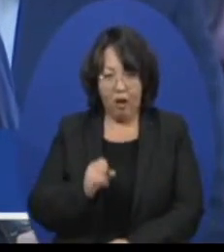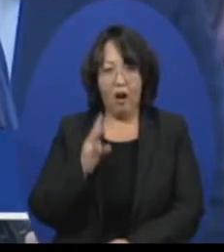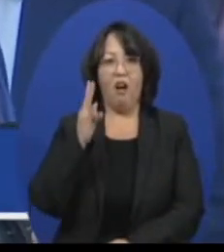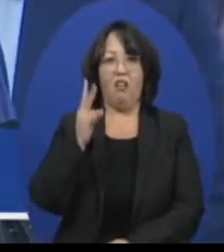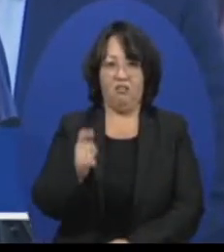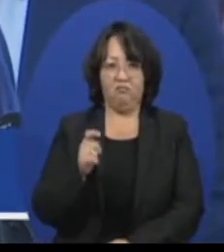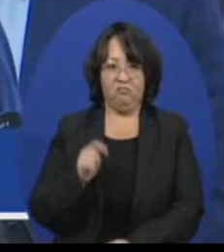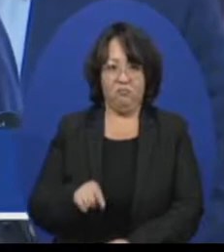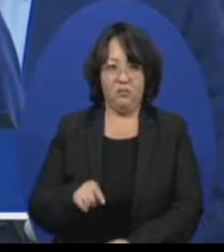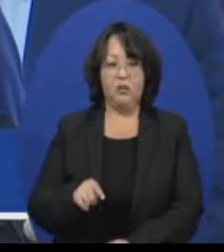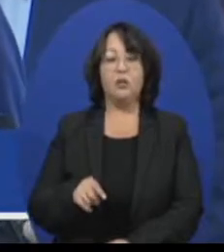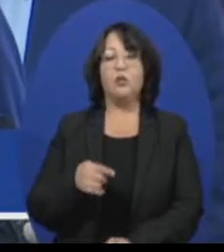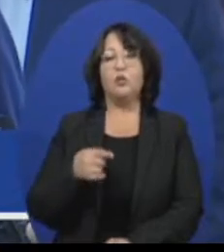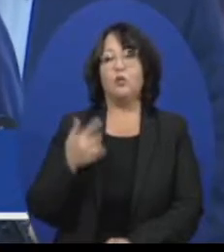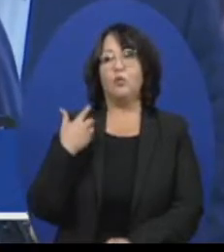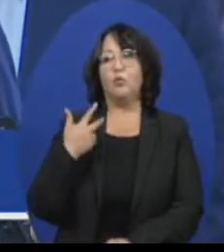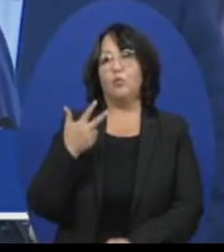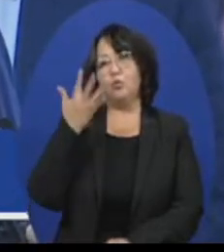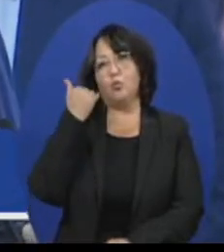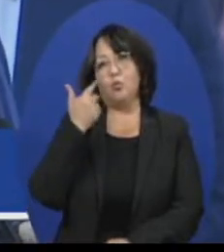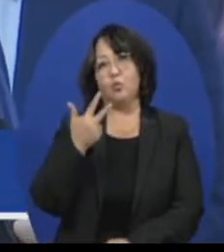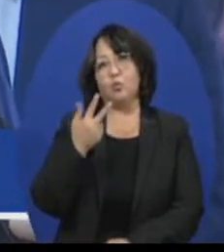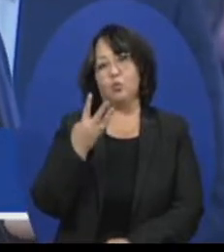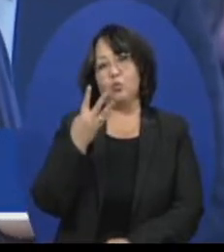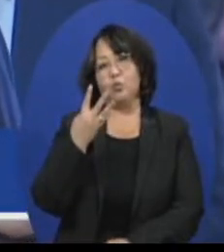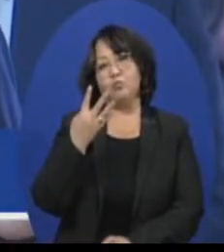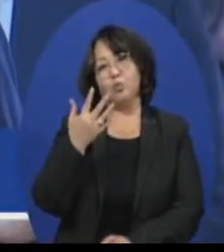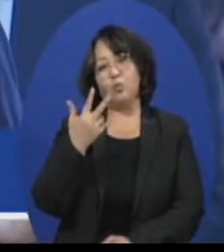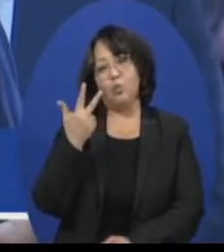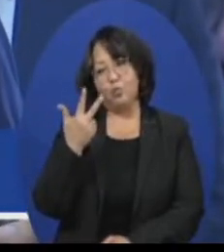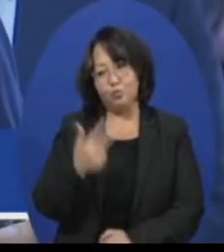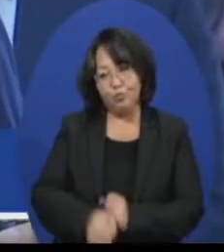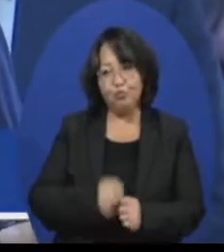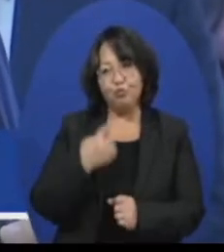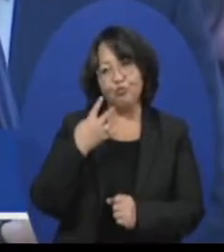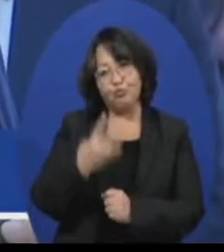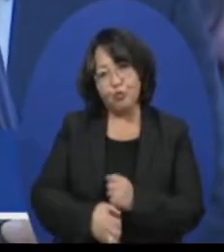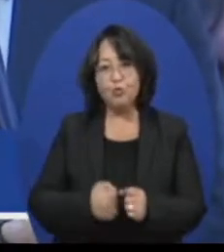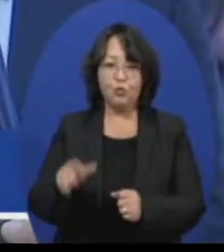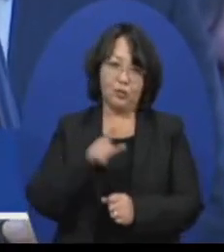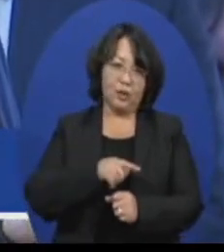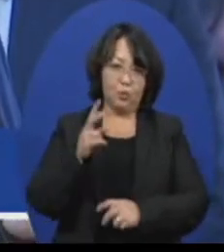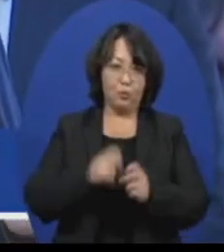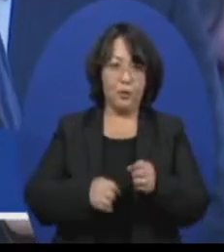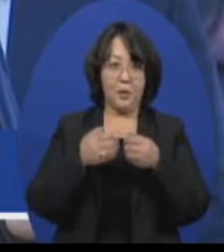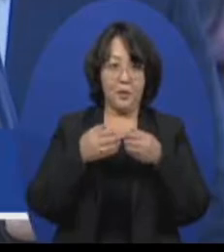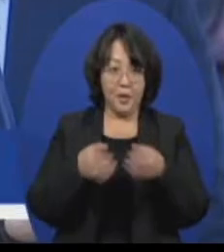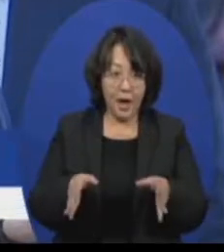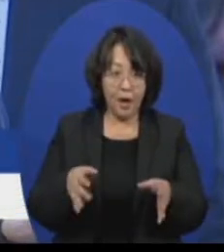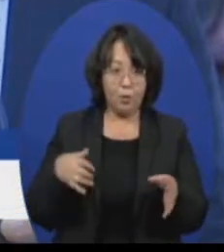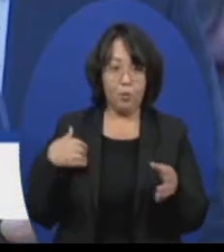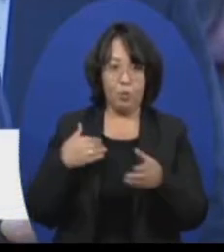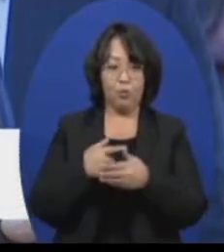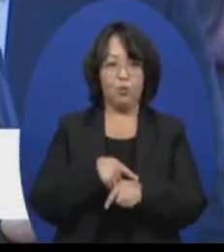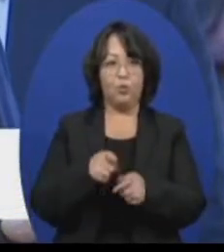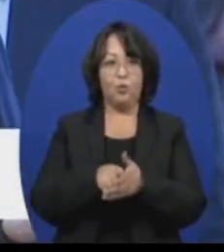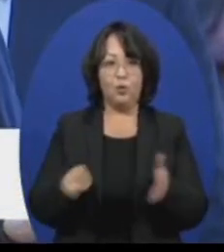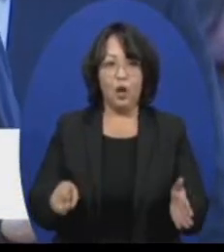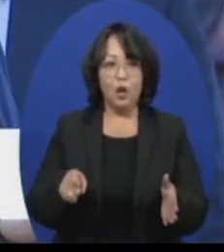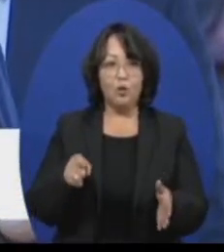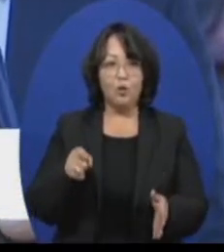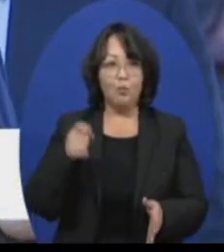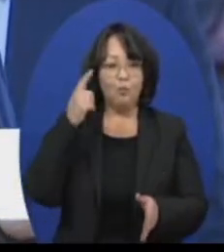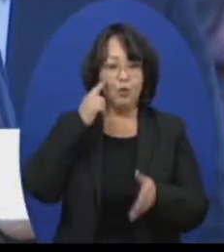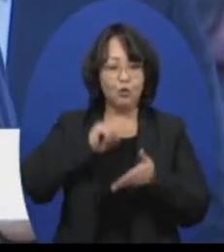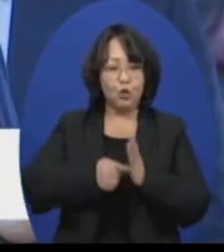магадгүй ирэх 3-4 жилийн хугацаанд 2023 онд газрын тосны үйлдвэрийг ашигланд оруулах хугацаанд бол биднэрт төсөөлөг тооцоолог